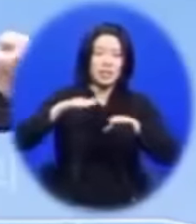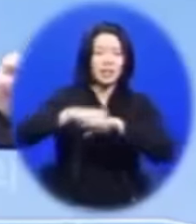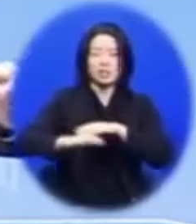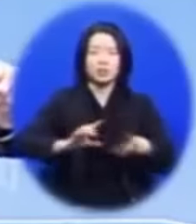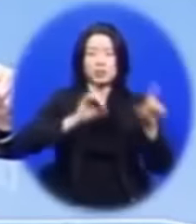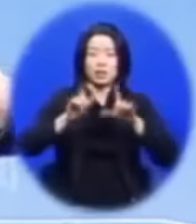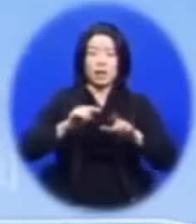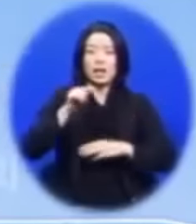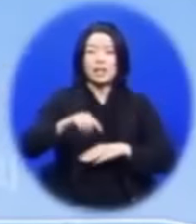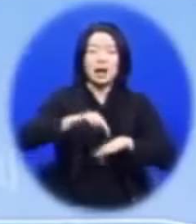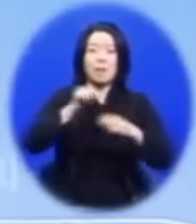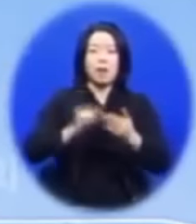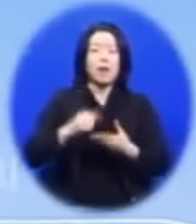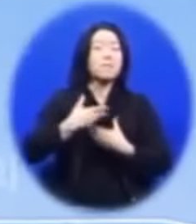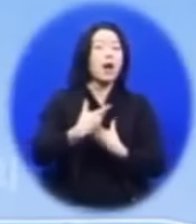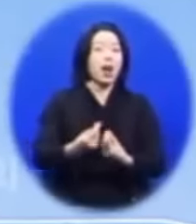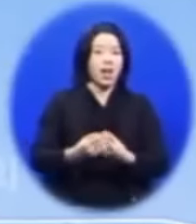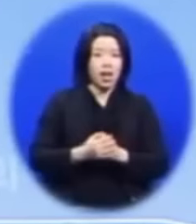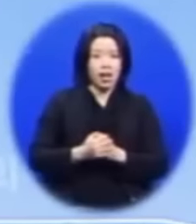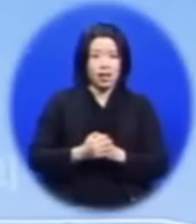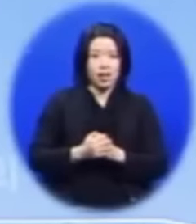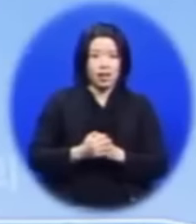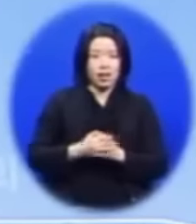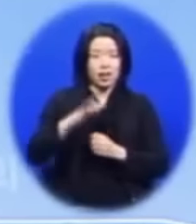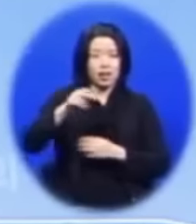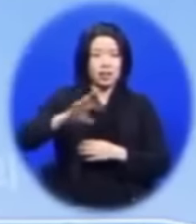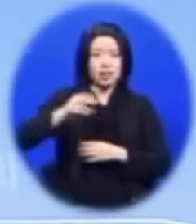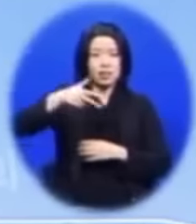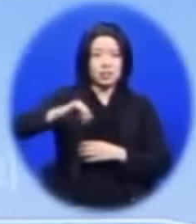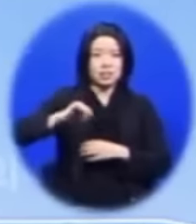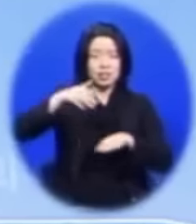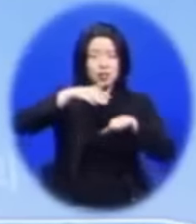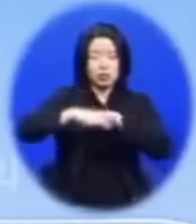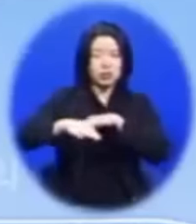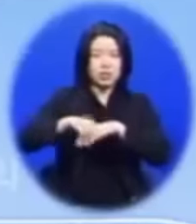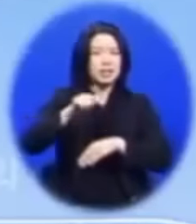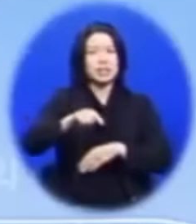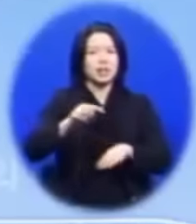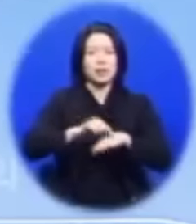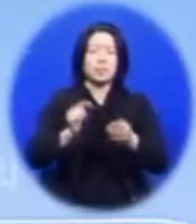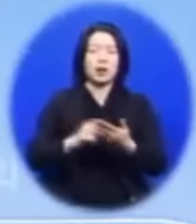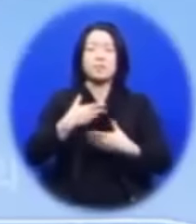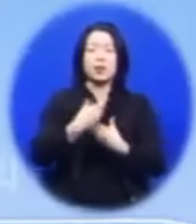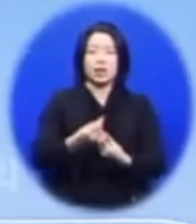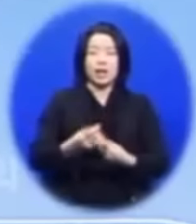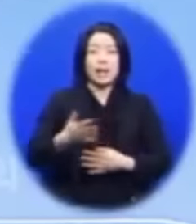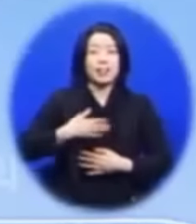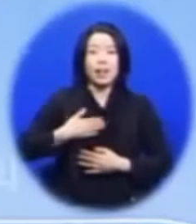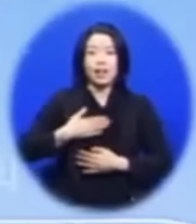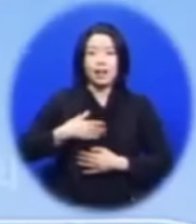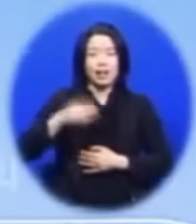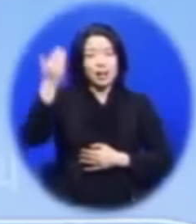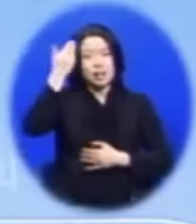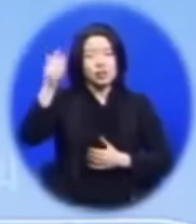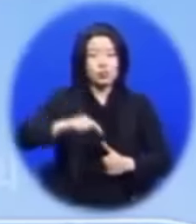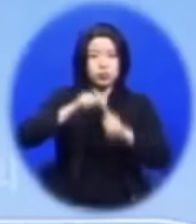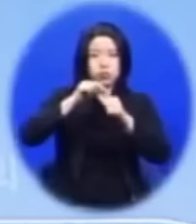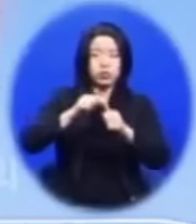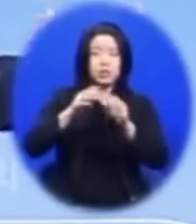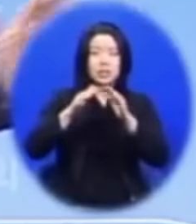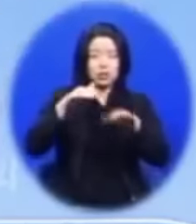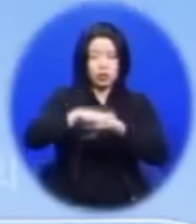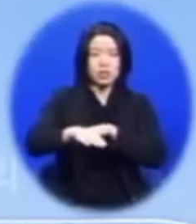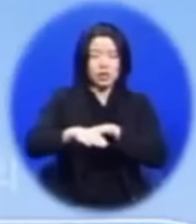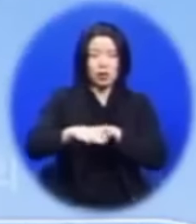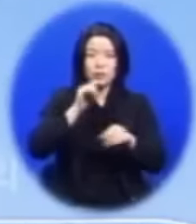편안해요 영지주의자들은 우리는 내가 영지 주의자라고 말은 안 하지만 실제로 살기는